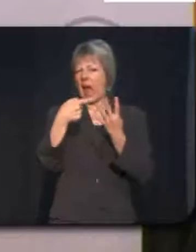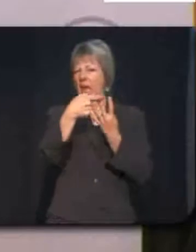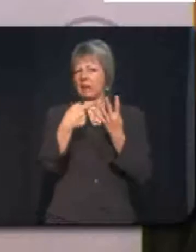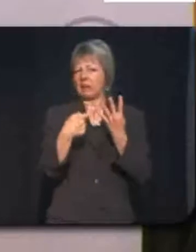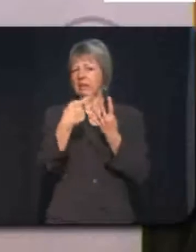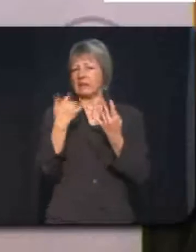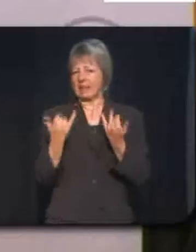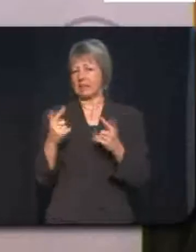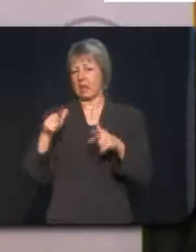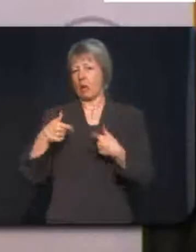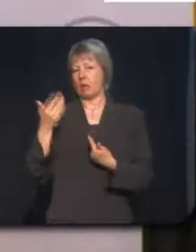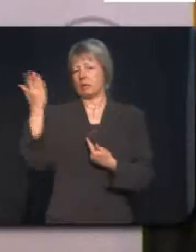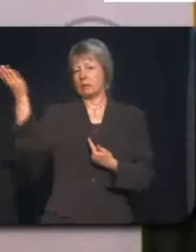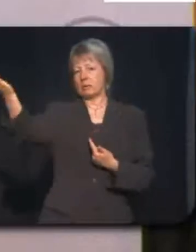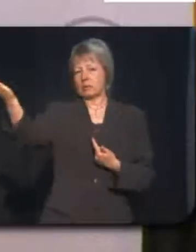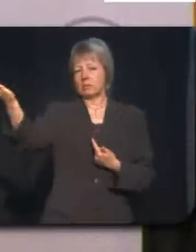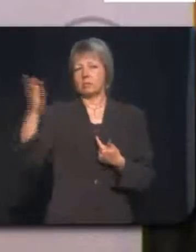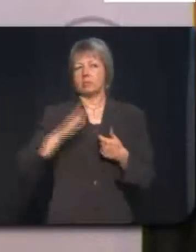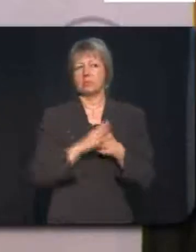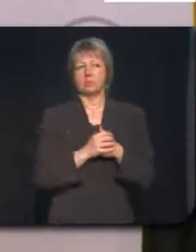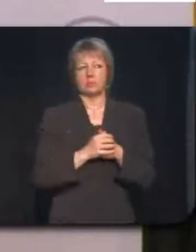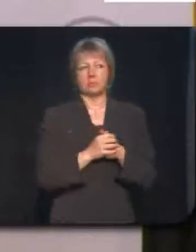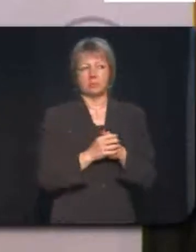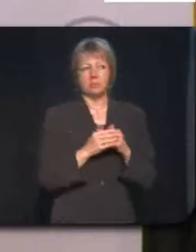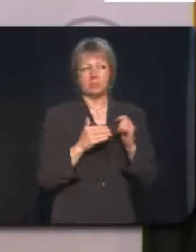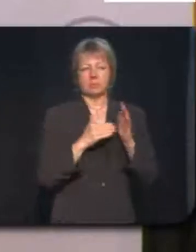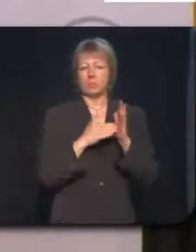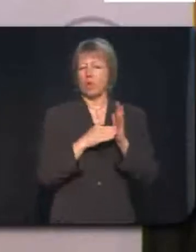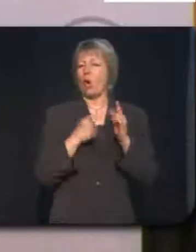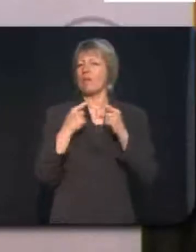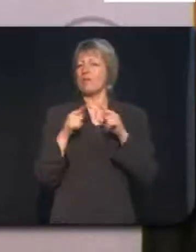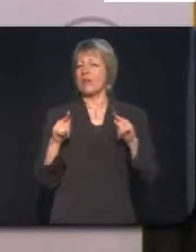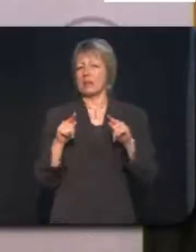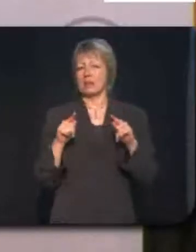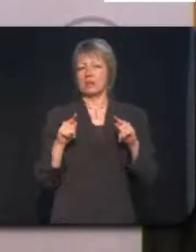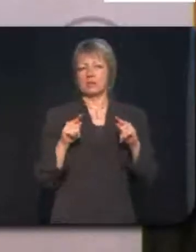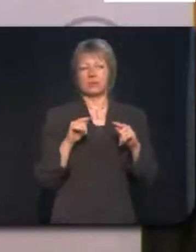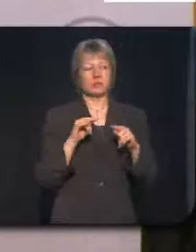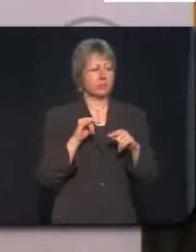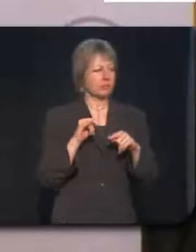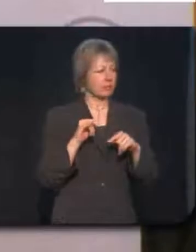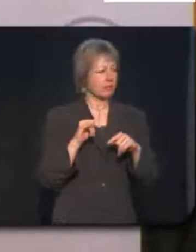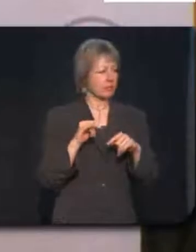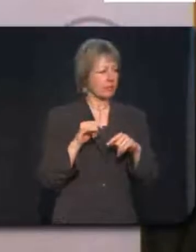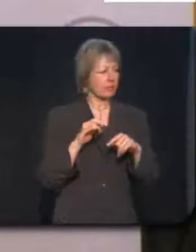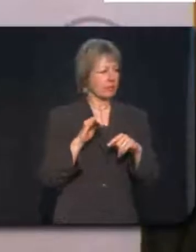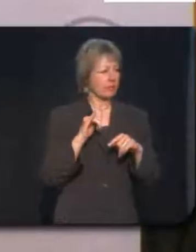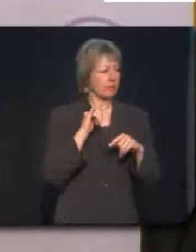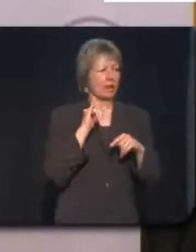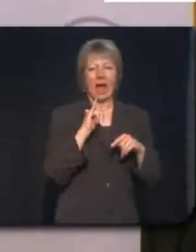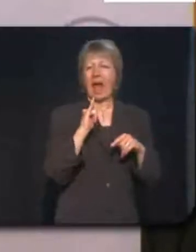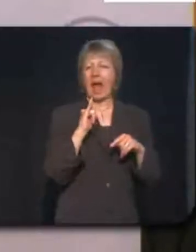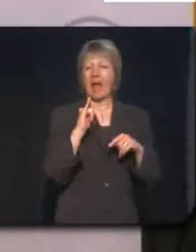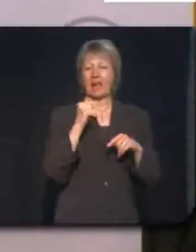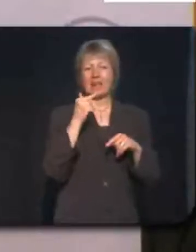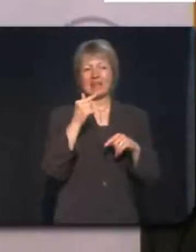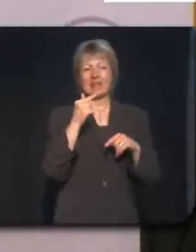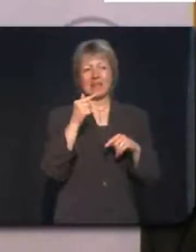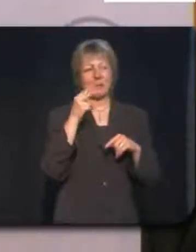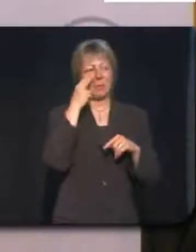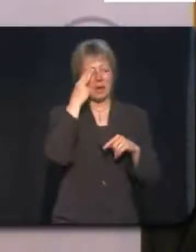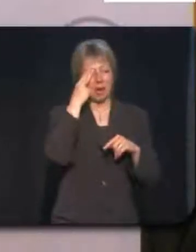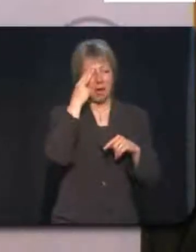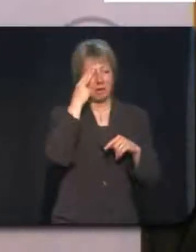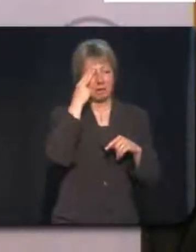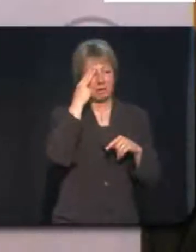und es fehlen noch es fehlen noch VIP Piraten Pressekonferenz beginnt jetzt drüben